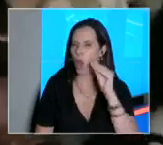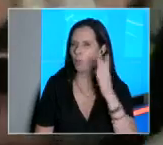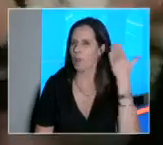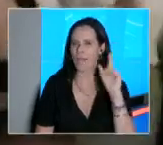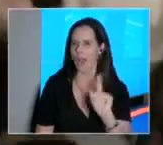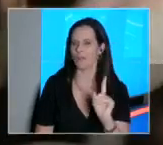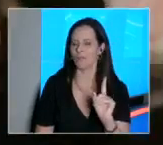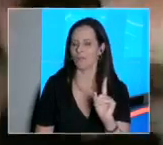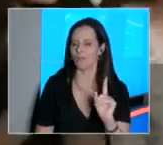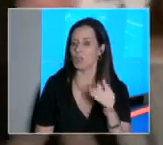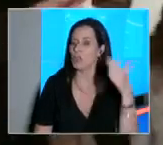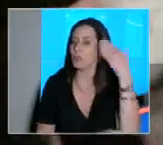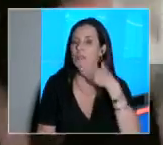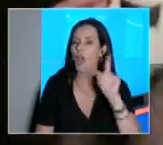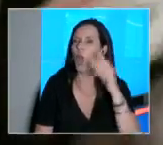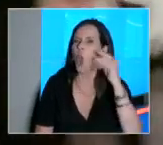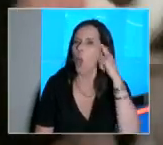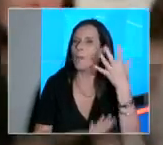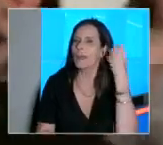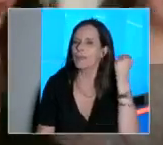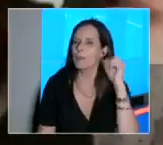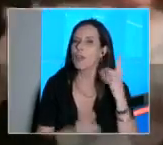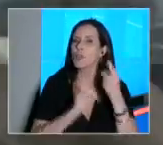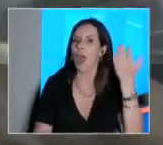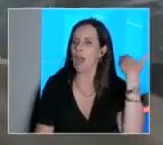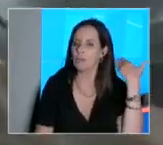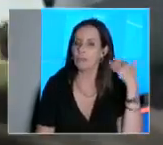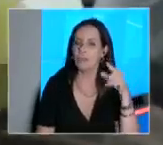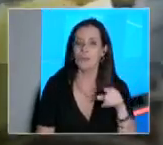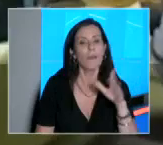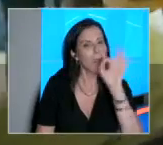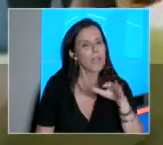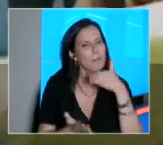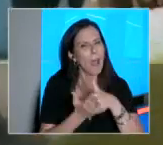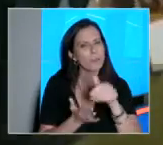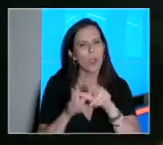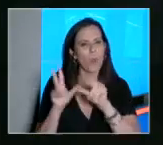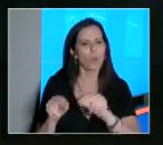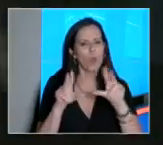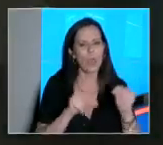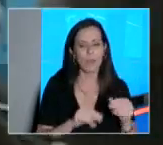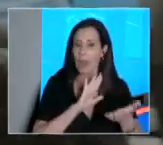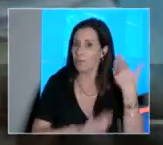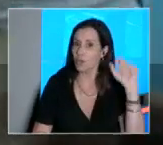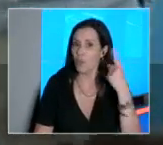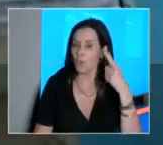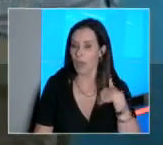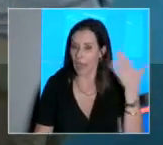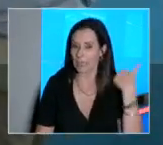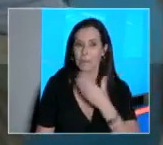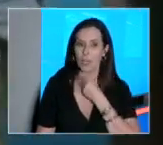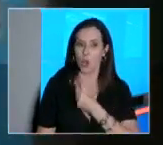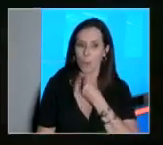מעבר. שמדינת ישראל לא לומדת ממה שהיה, ועדיין ממשיכה באותה דרך. לפני שבוע חזרתי